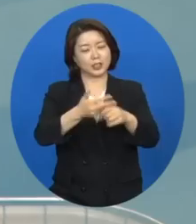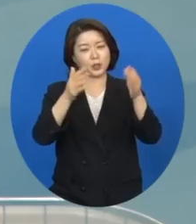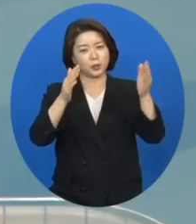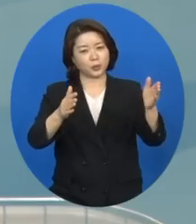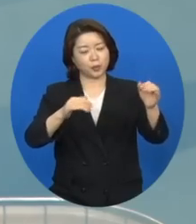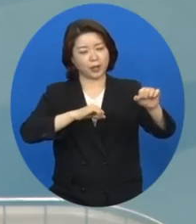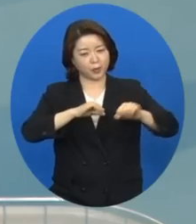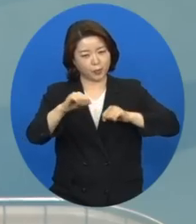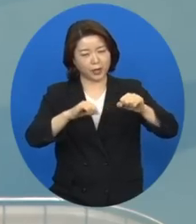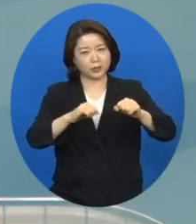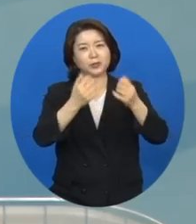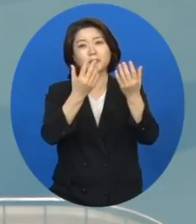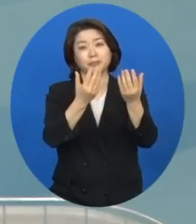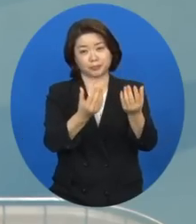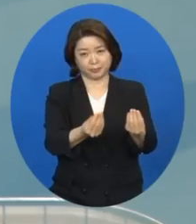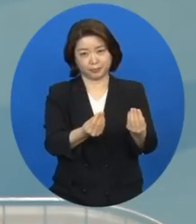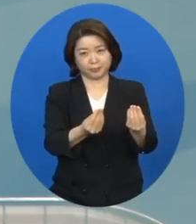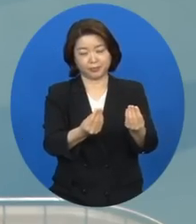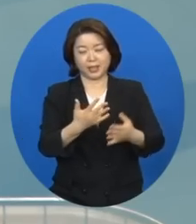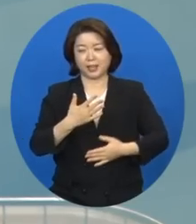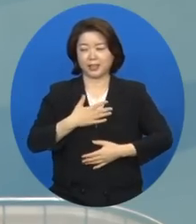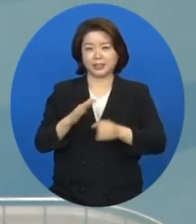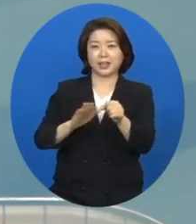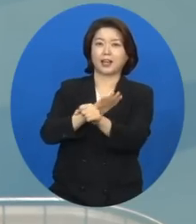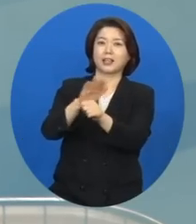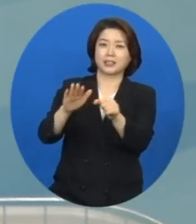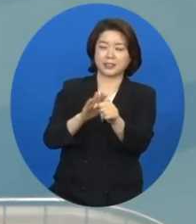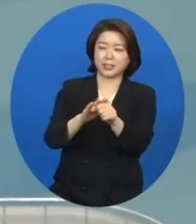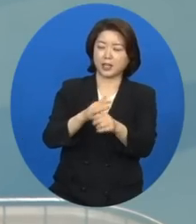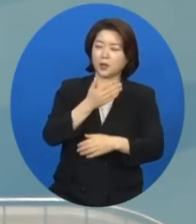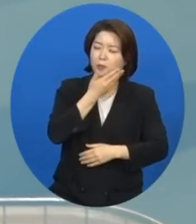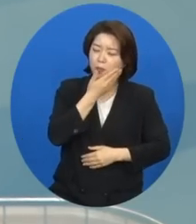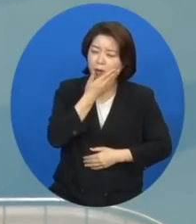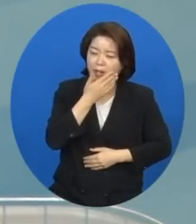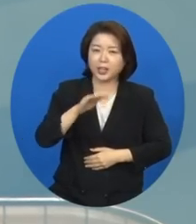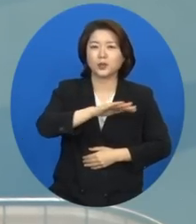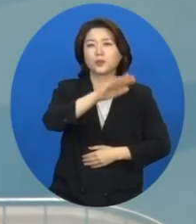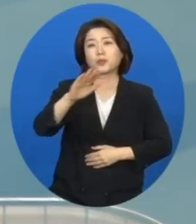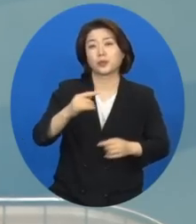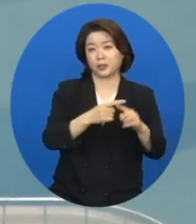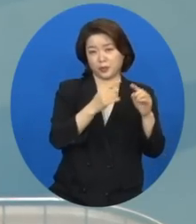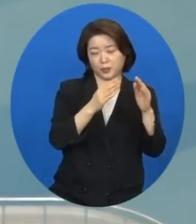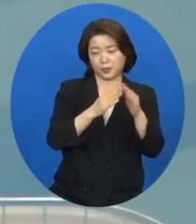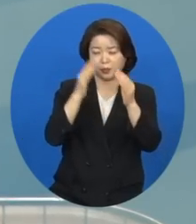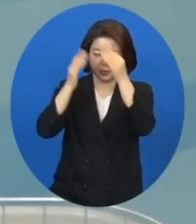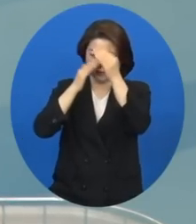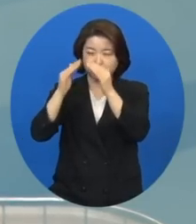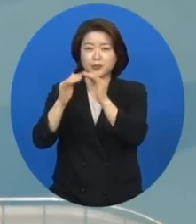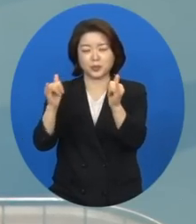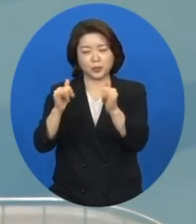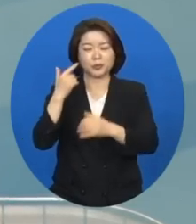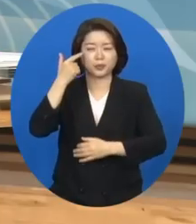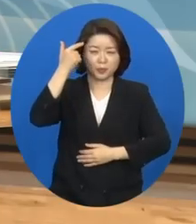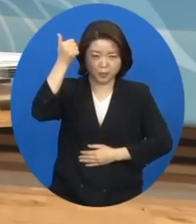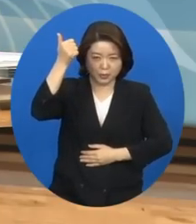마무리하면서 제가 그렇게 사랑하고 아끼는 서남목자교회와 성도들, 그리고